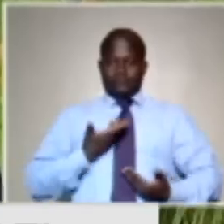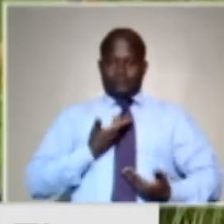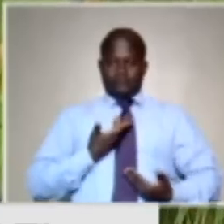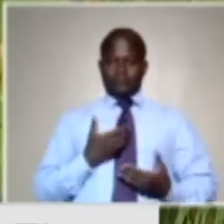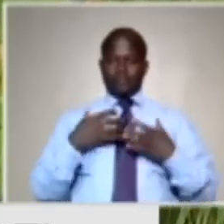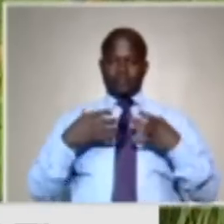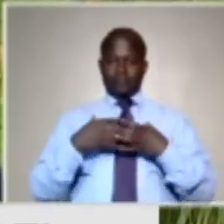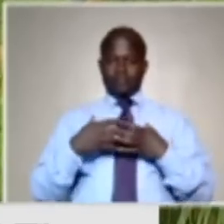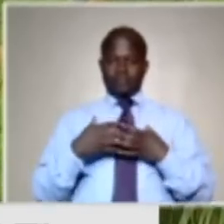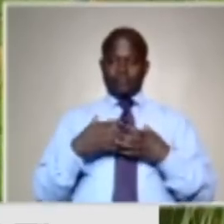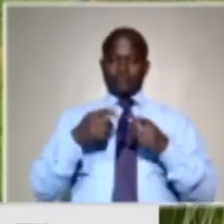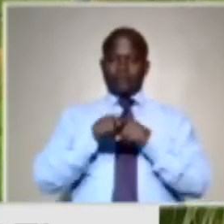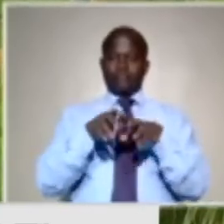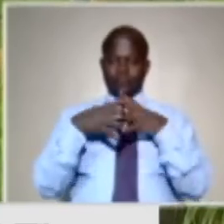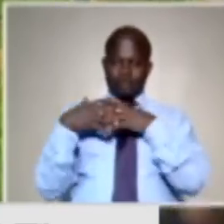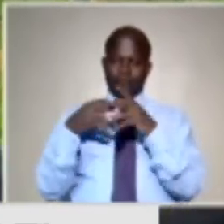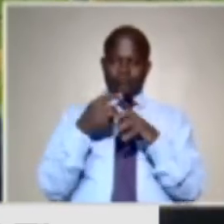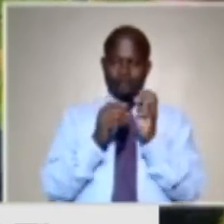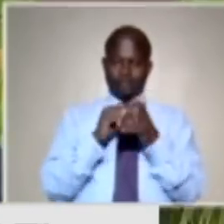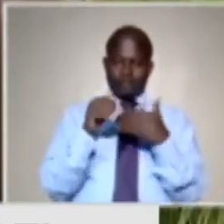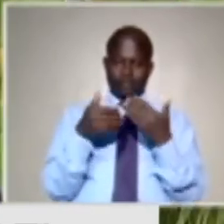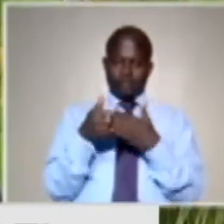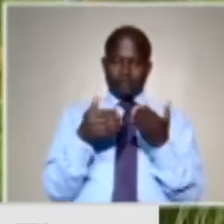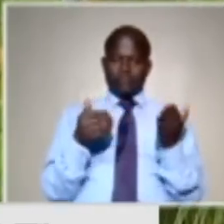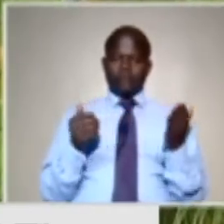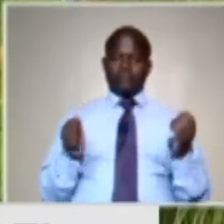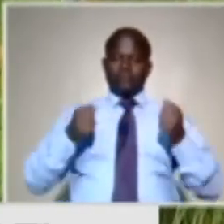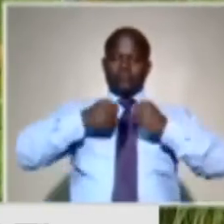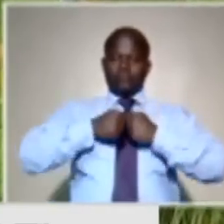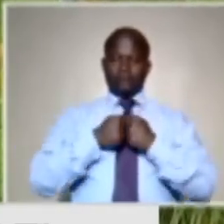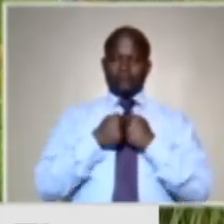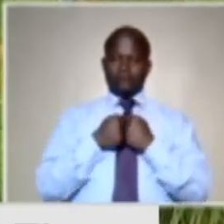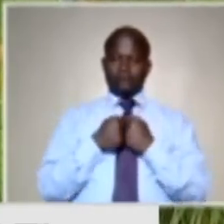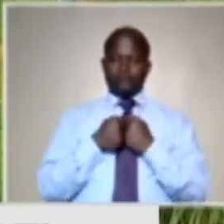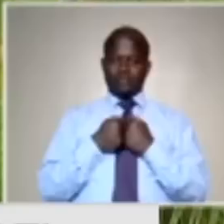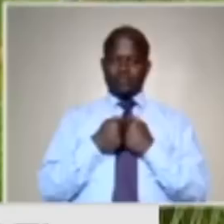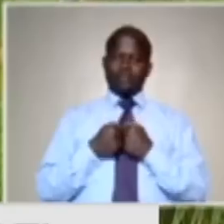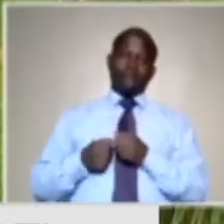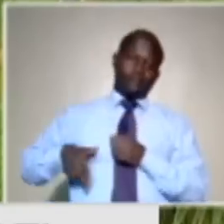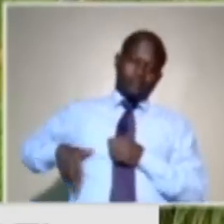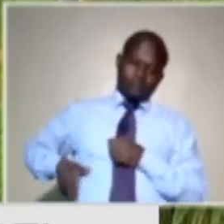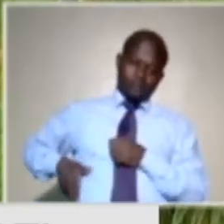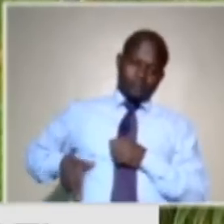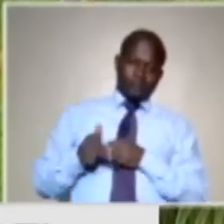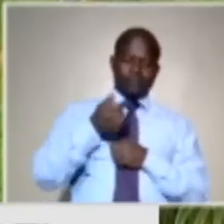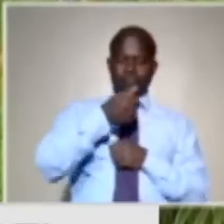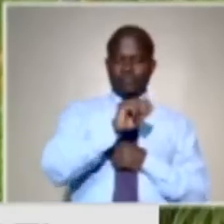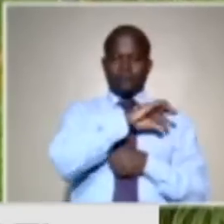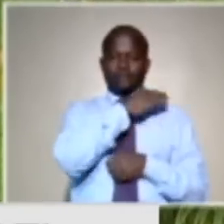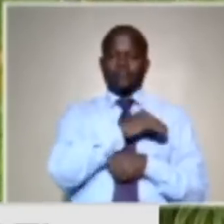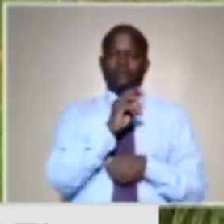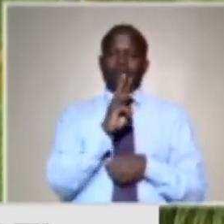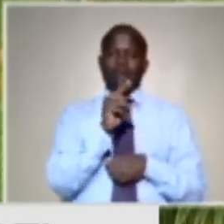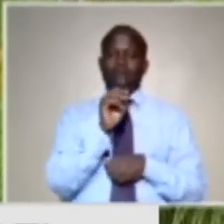yari meze nka full uniform ya Amerika, ariko akajyana n'ijakete ya gisirikare yambara agashyiramo pistoli ye hano. Nguwo Padiri